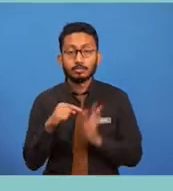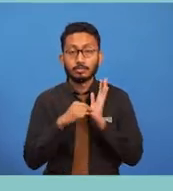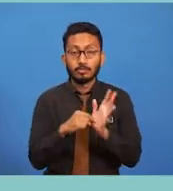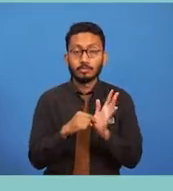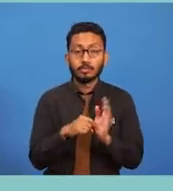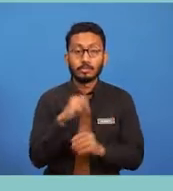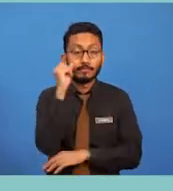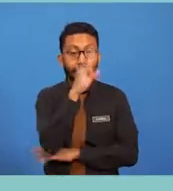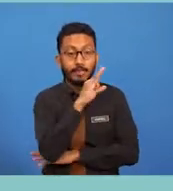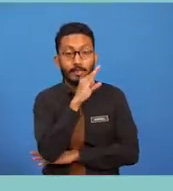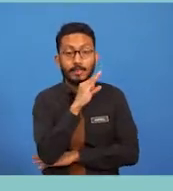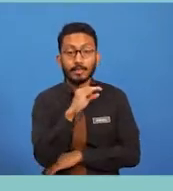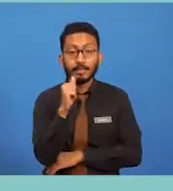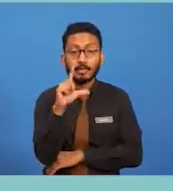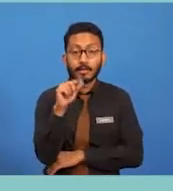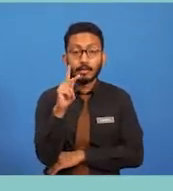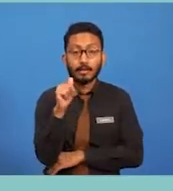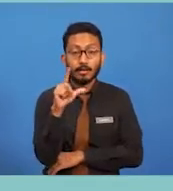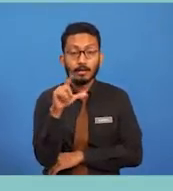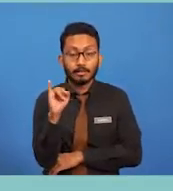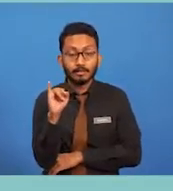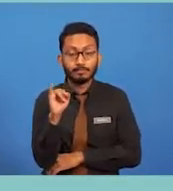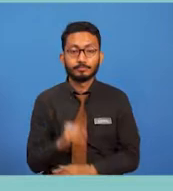menunjukkan sifat kealkalian.